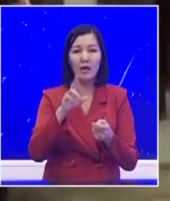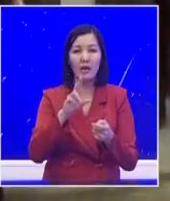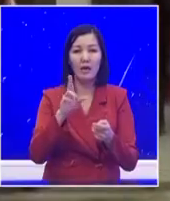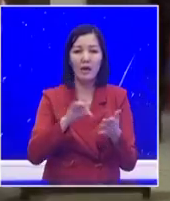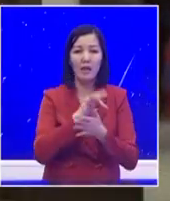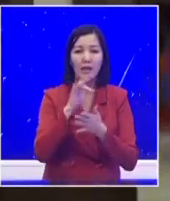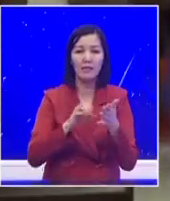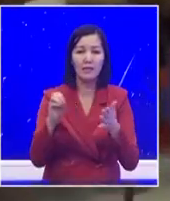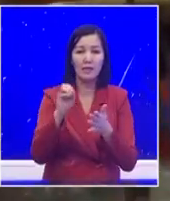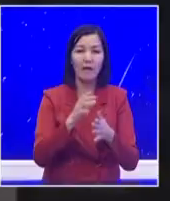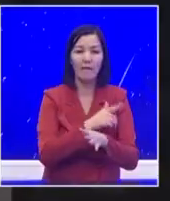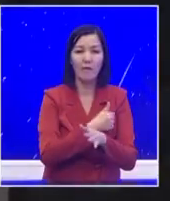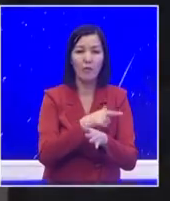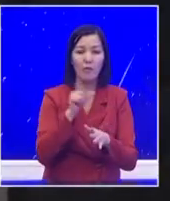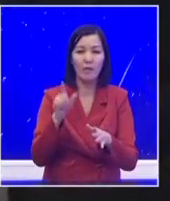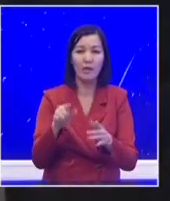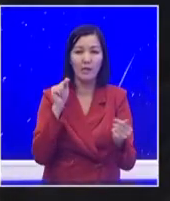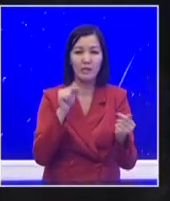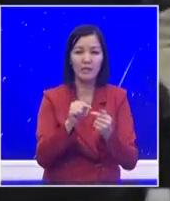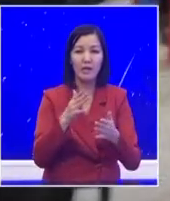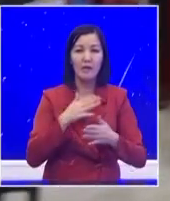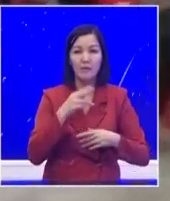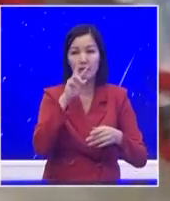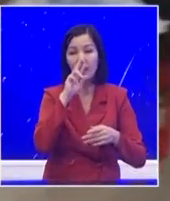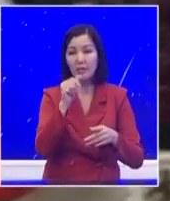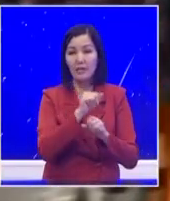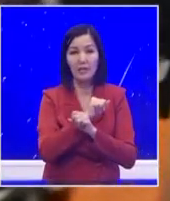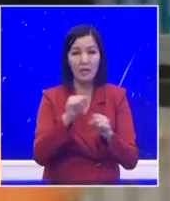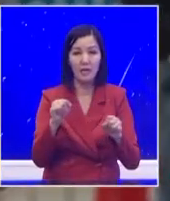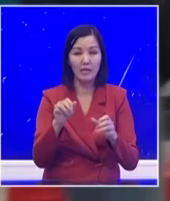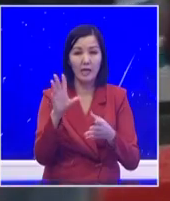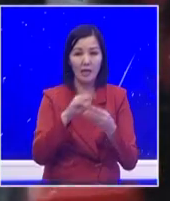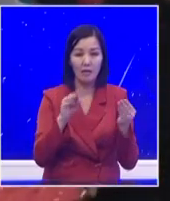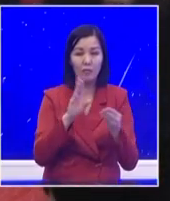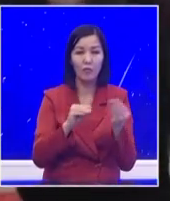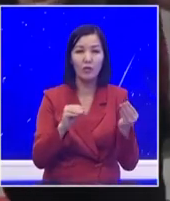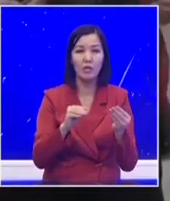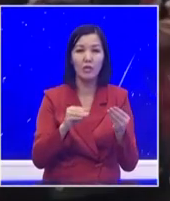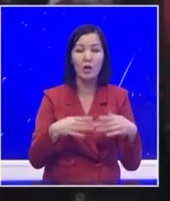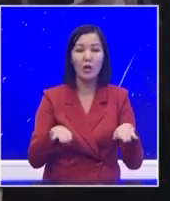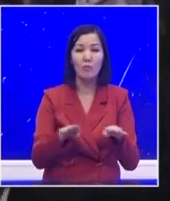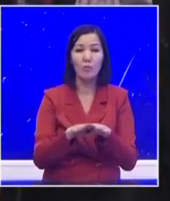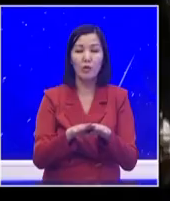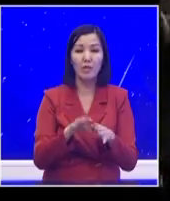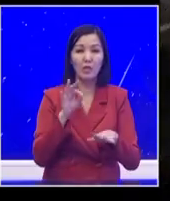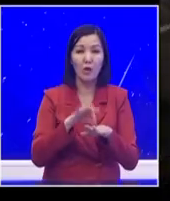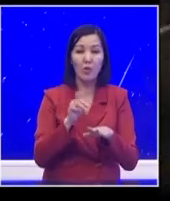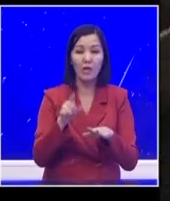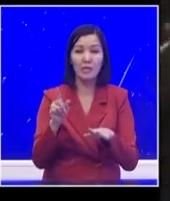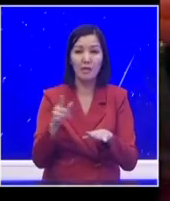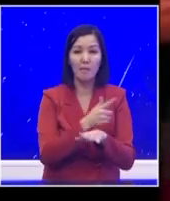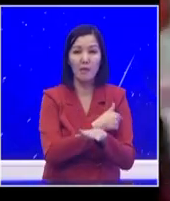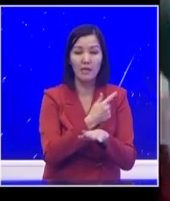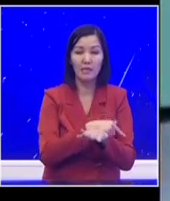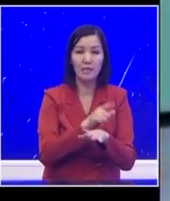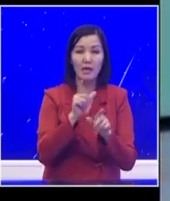еуропалық аққалаттылар дертке қарсы күресте біздің қателіктерді қайталап отыр дейді. Айтуларынша, бұл мәселе науқастарға қарайтын